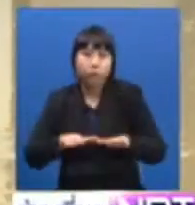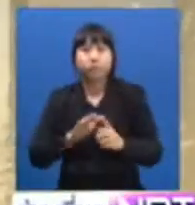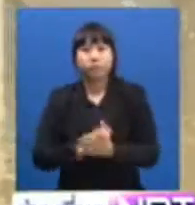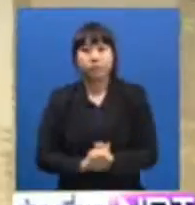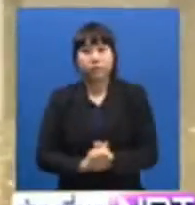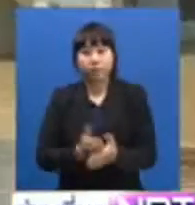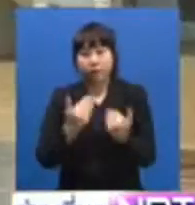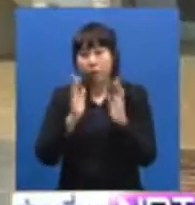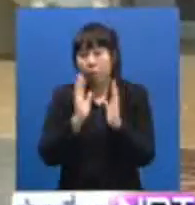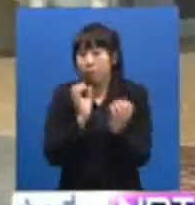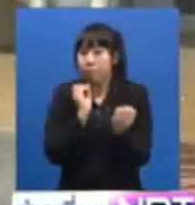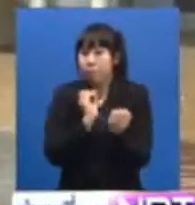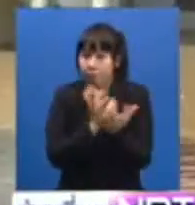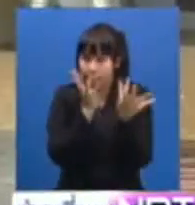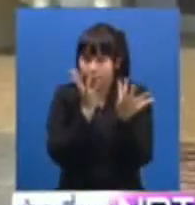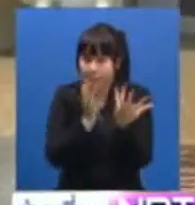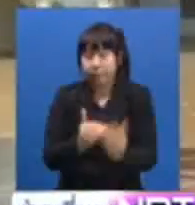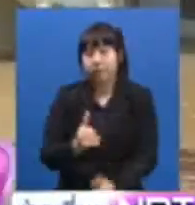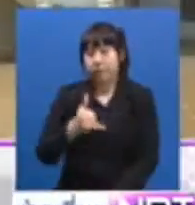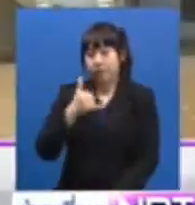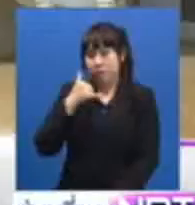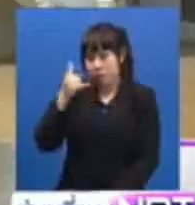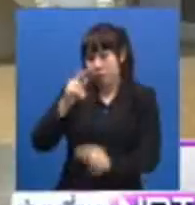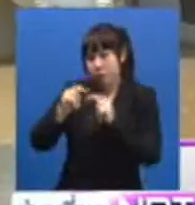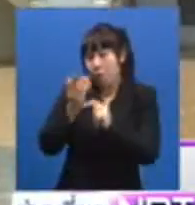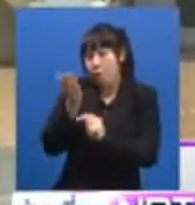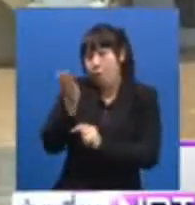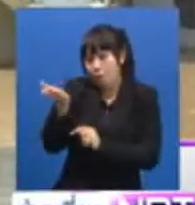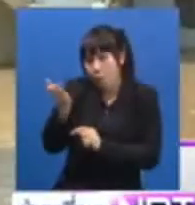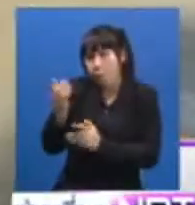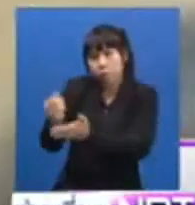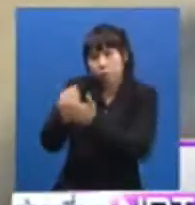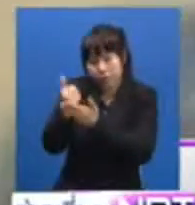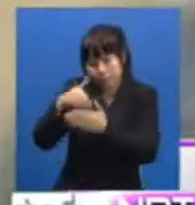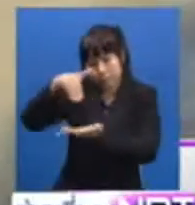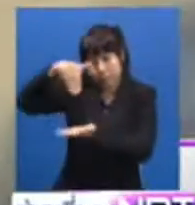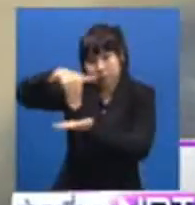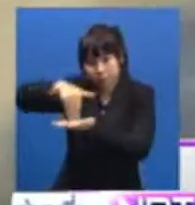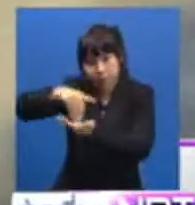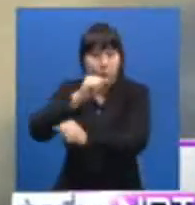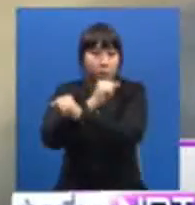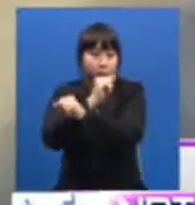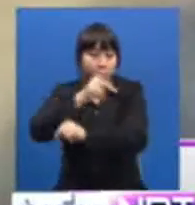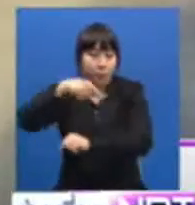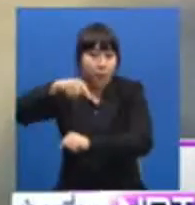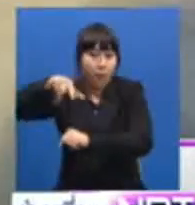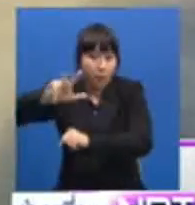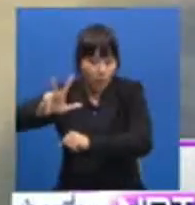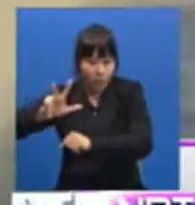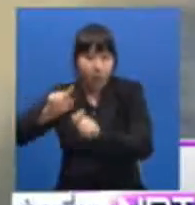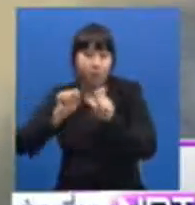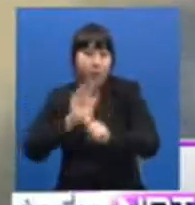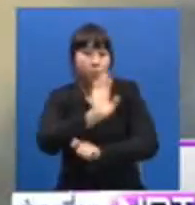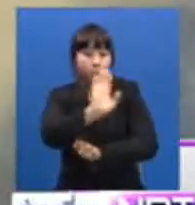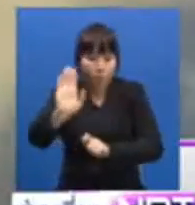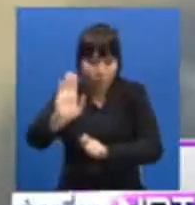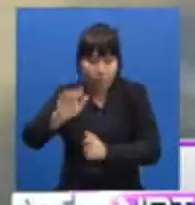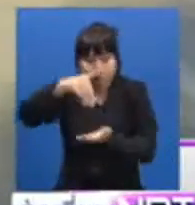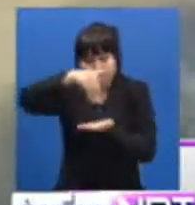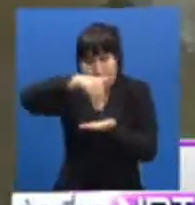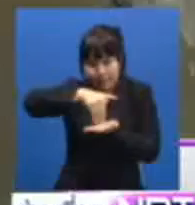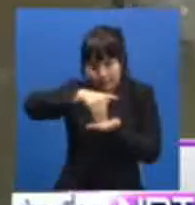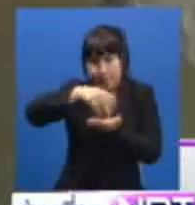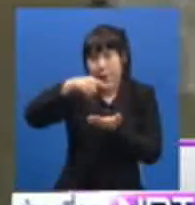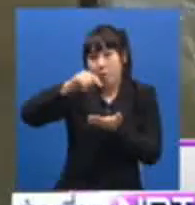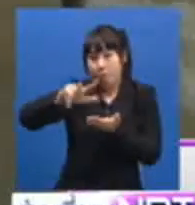ทางนี้ผู้ประสบภัย สามารถแจ้งเหตุและติดต่ขอความช่วยเหลือได้ที่ศูยปองกันและบนเทาสาธรณะภั เขตสำหรงงป้องกนและบัเทาสา